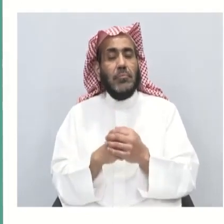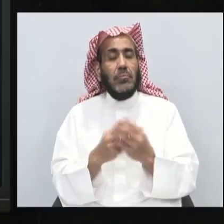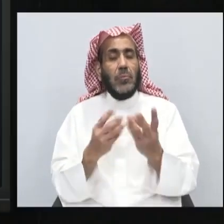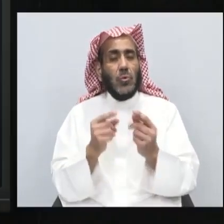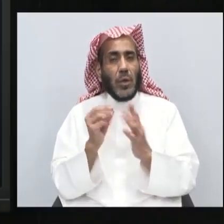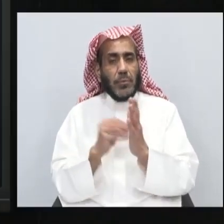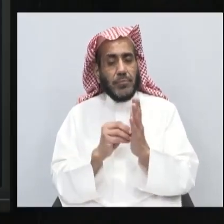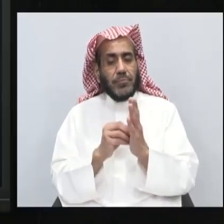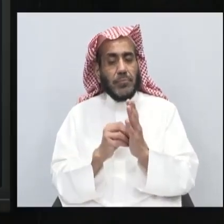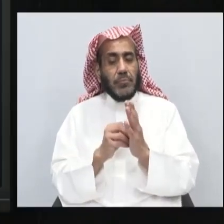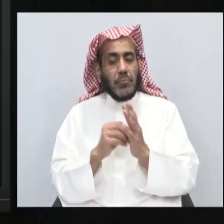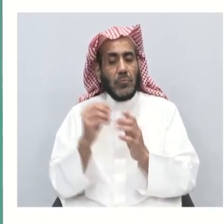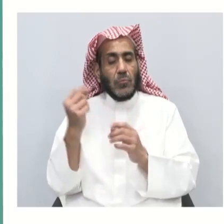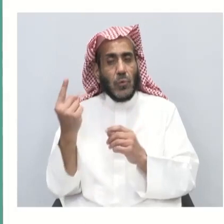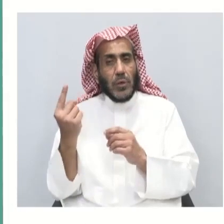هذا